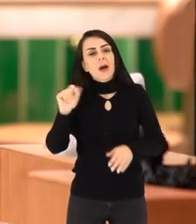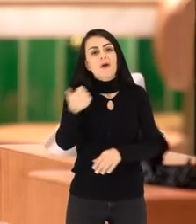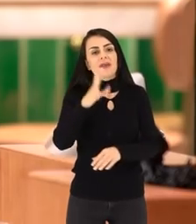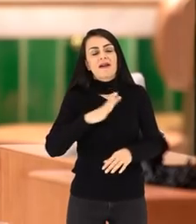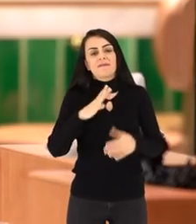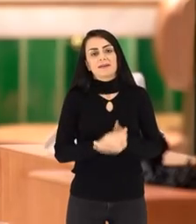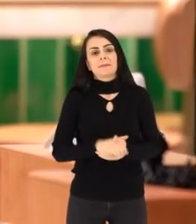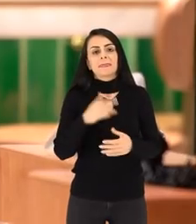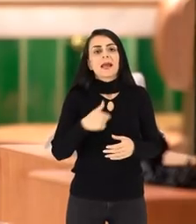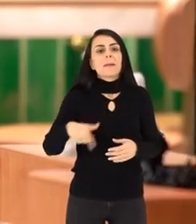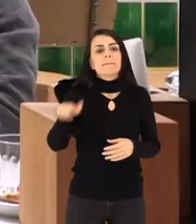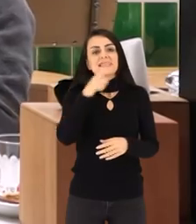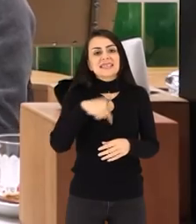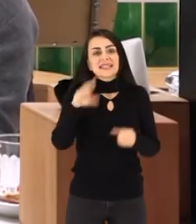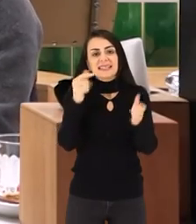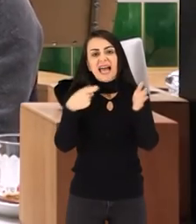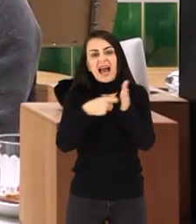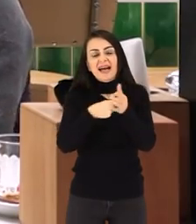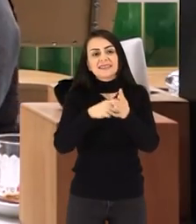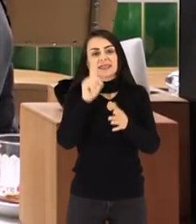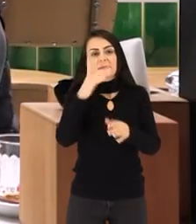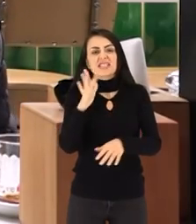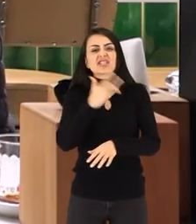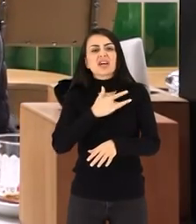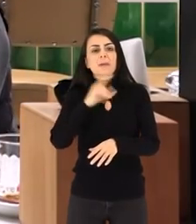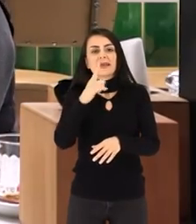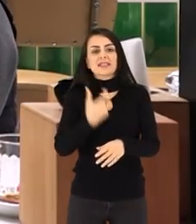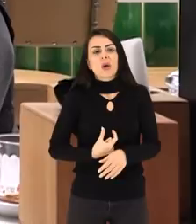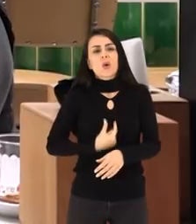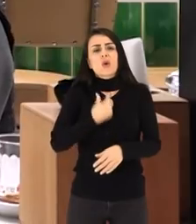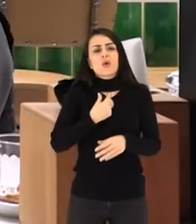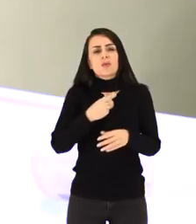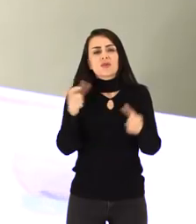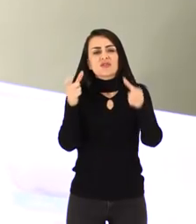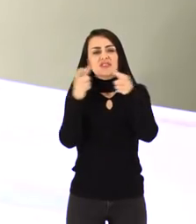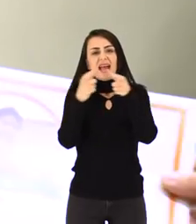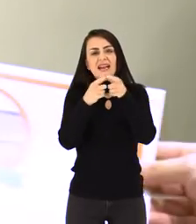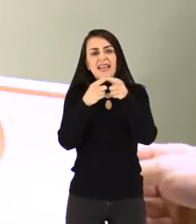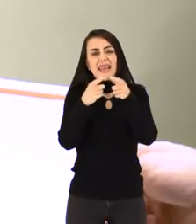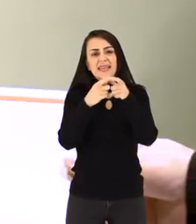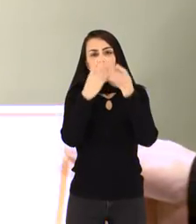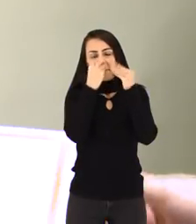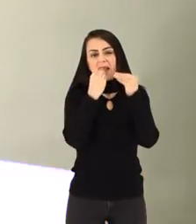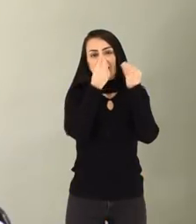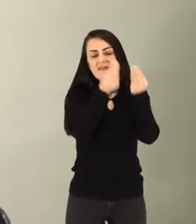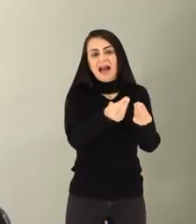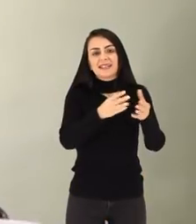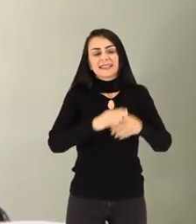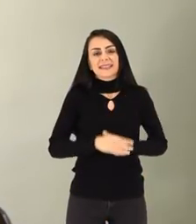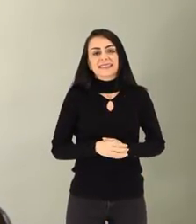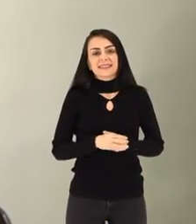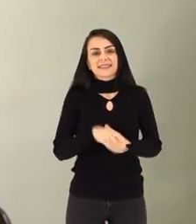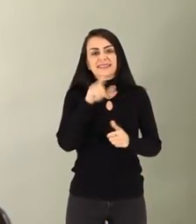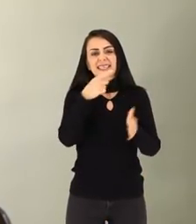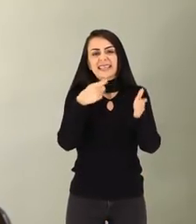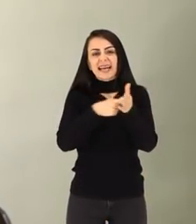adına Bir Can Bir Umut Derneği'ne bir bağışta bulunduk. Serebral Palsili çocuklarla ilgili kurulmuş bir dernek bu. Senin adına